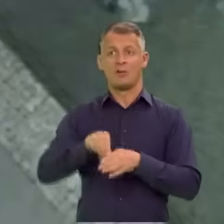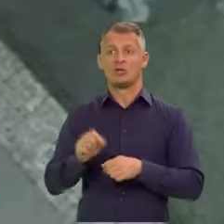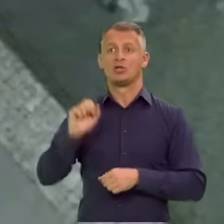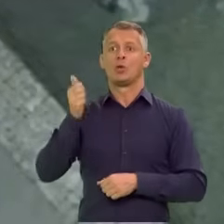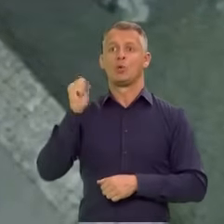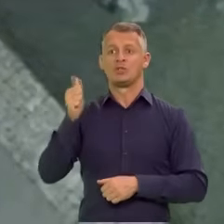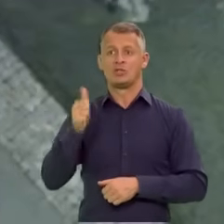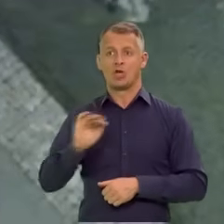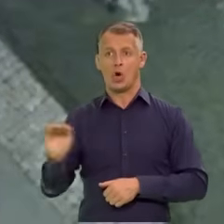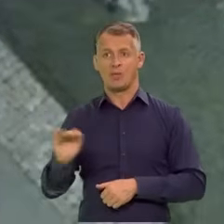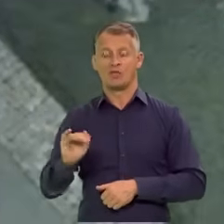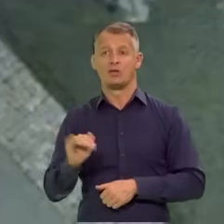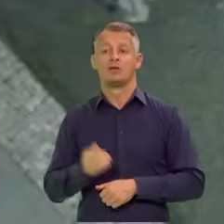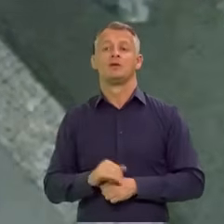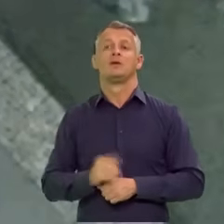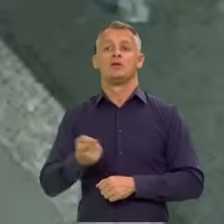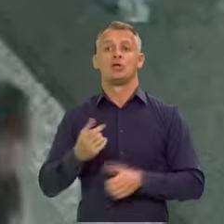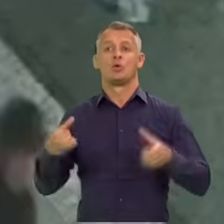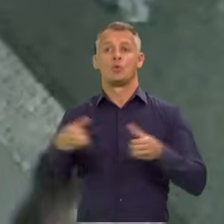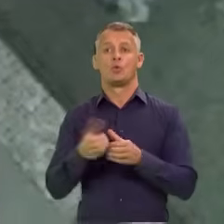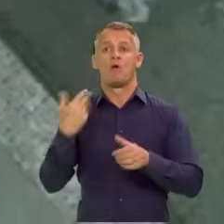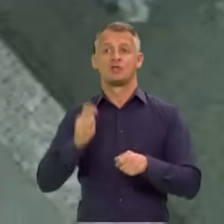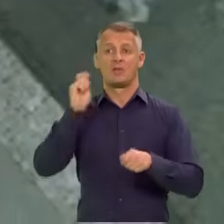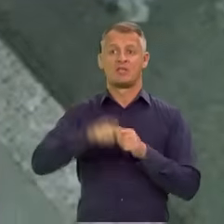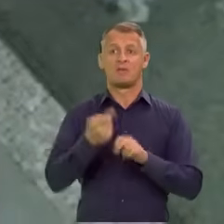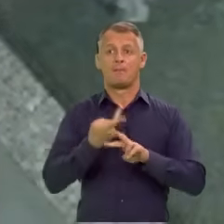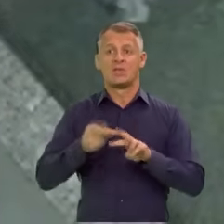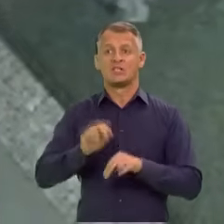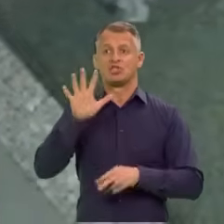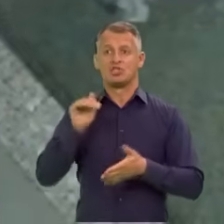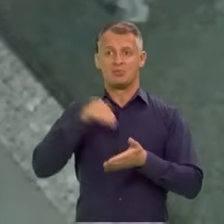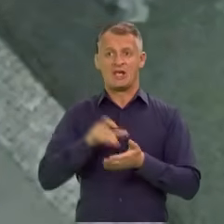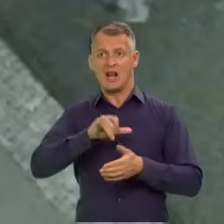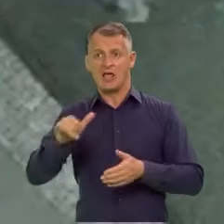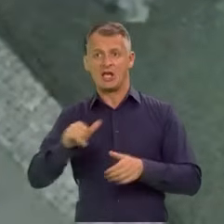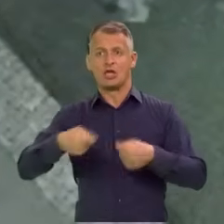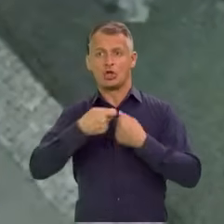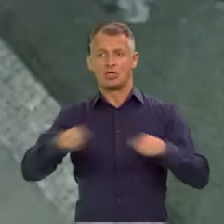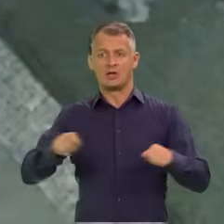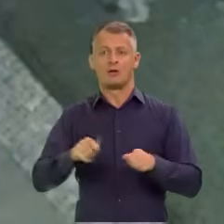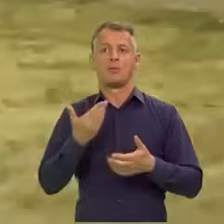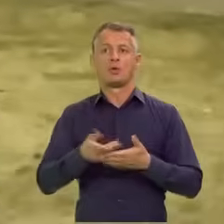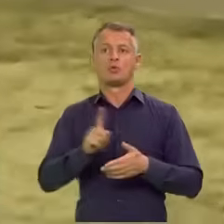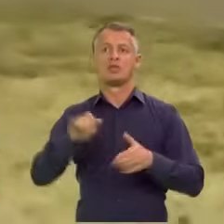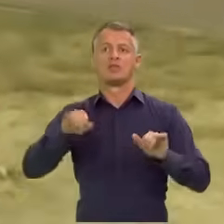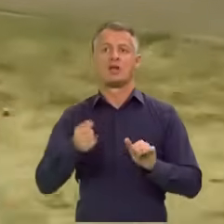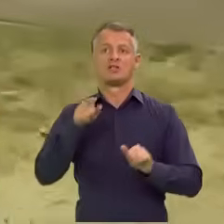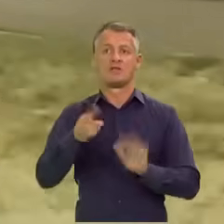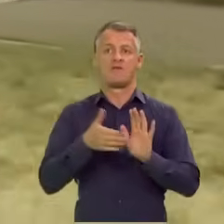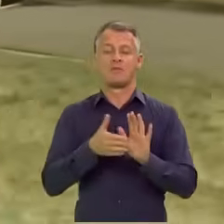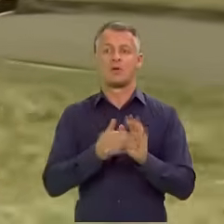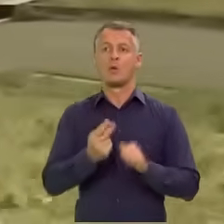celor 11 minori legitimați din gașcă au fost amendate cu peste 5.000 de lei în total. Pentru a preveni astfel de